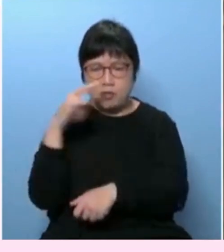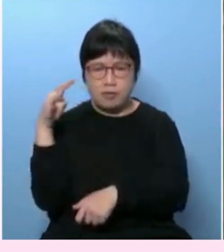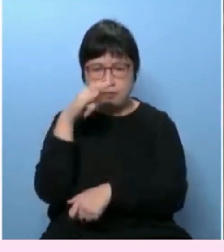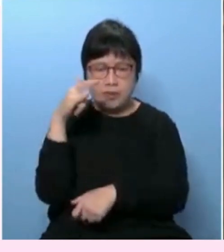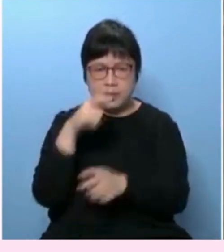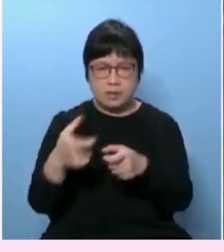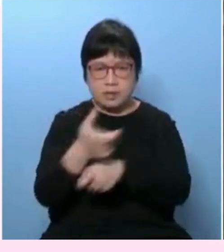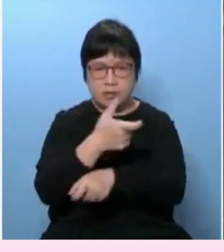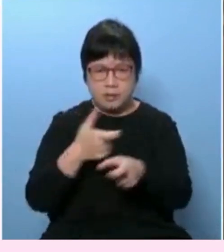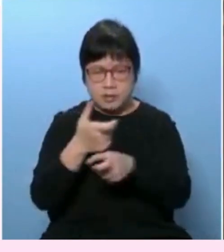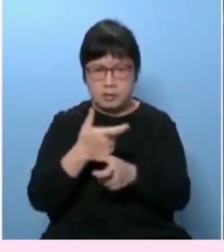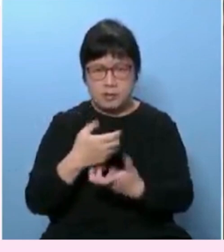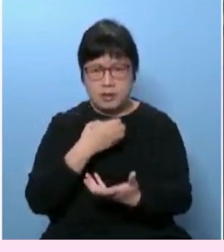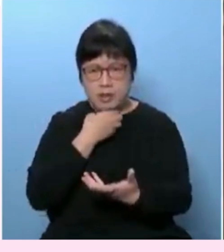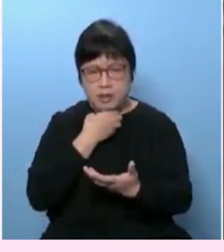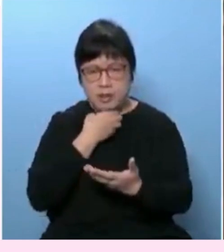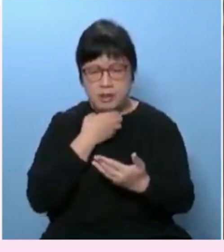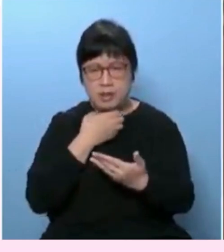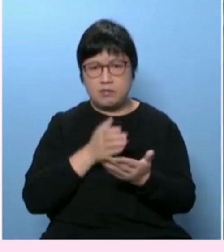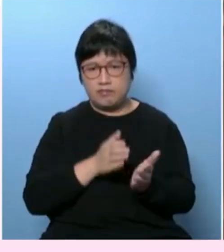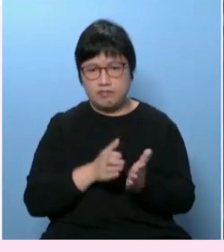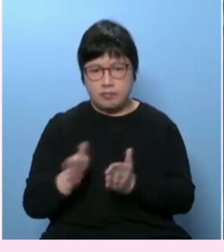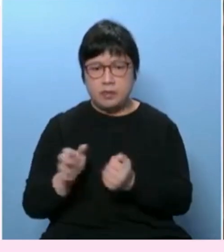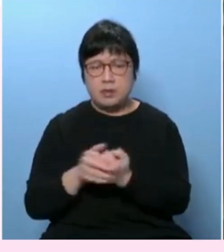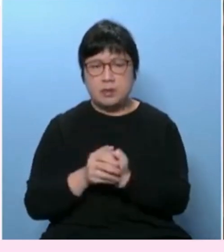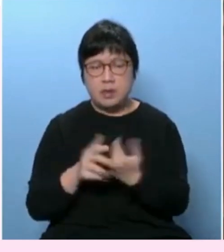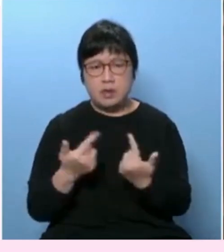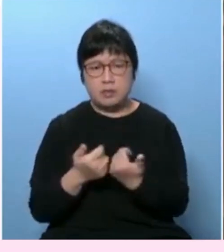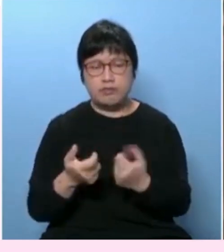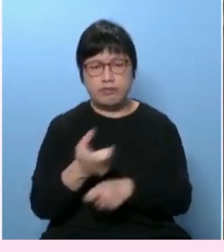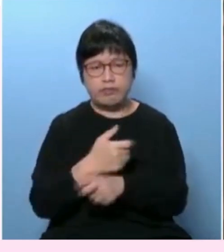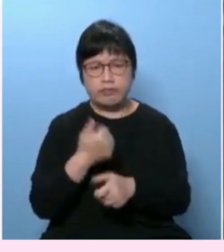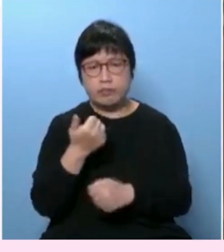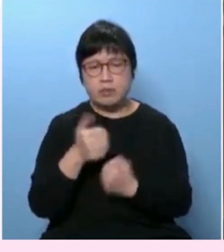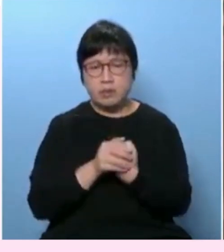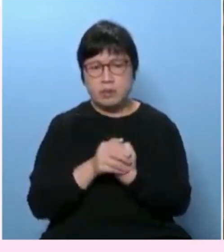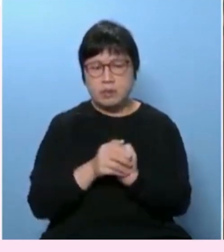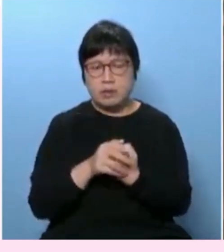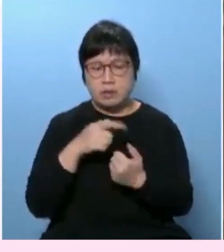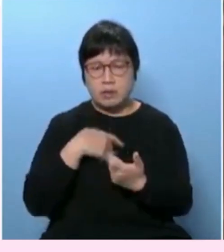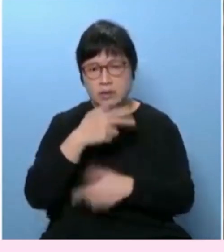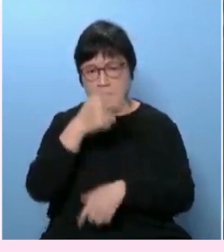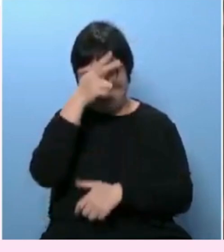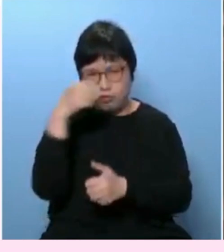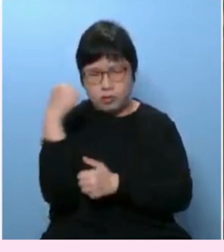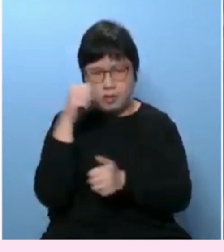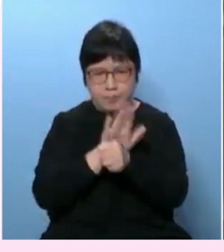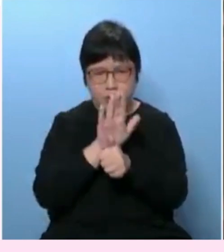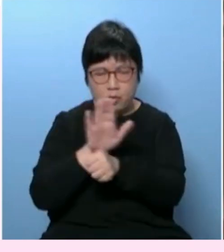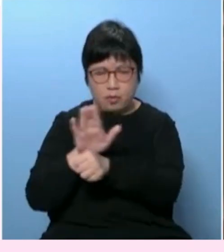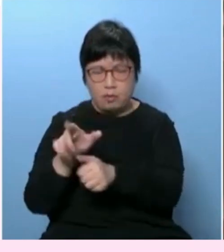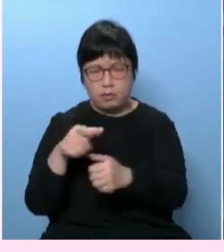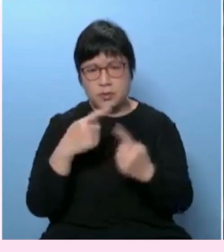是符合公眾利益的舉措。在個人層面，政府都著力紓民困。財政